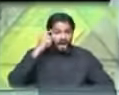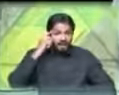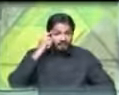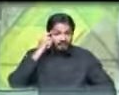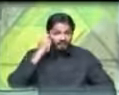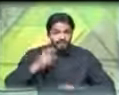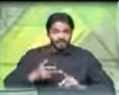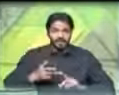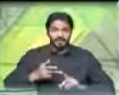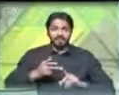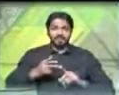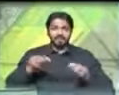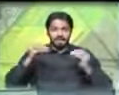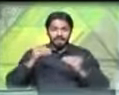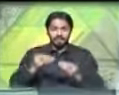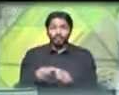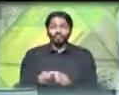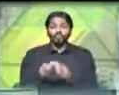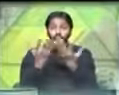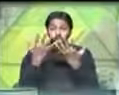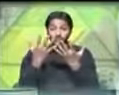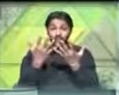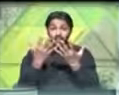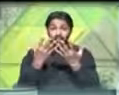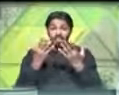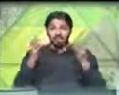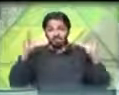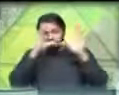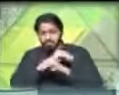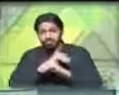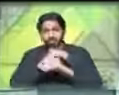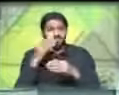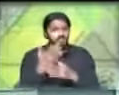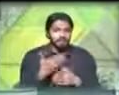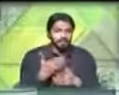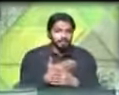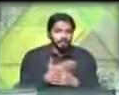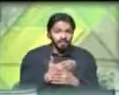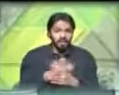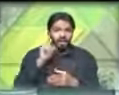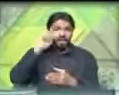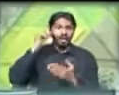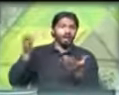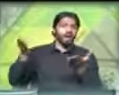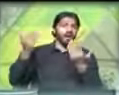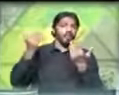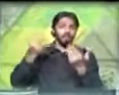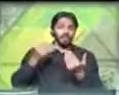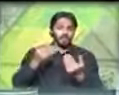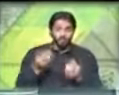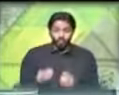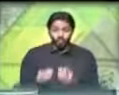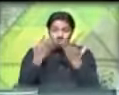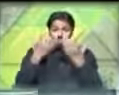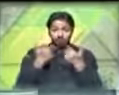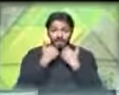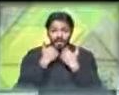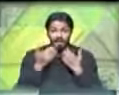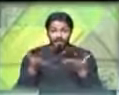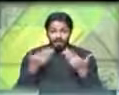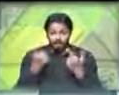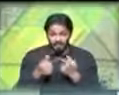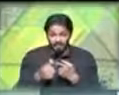مادة ذلكم النور، ويقطع مادته اتباع الهوى. سلم يا رب. وإيثار